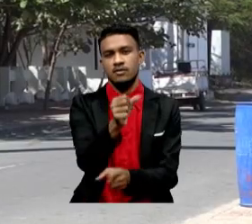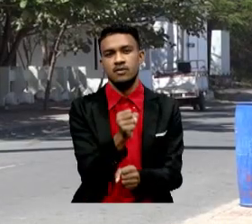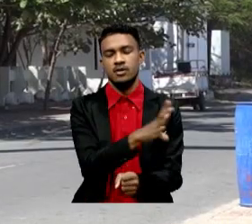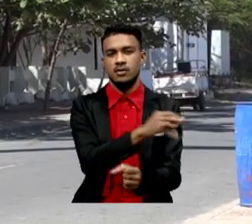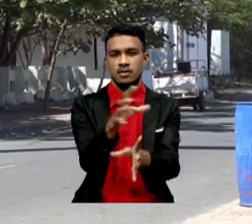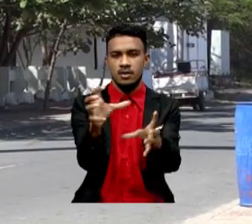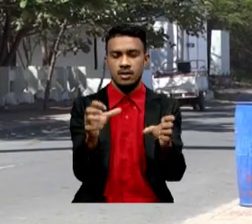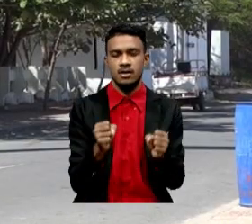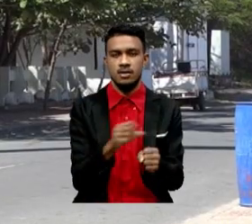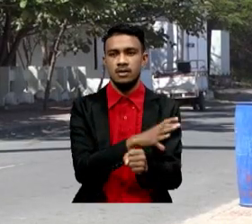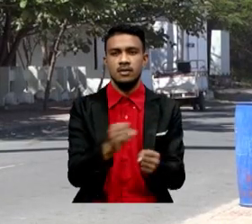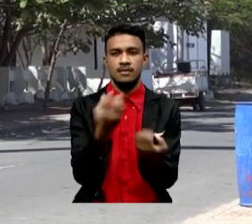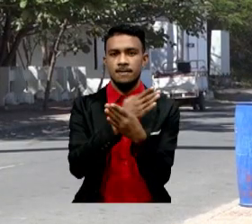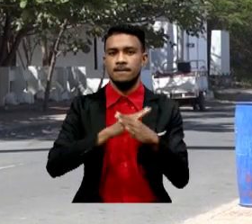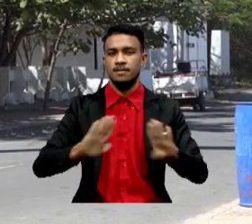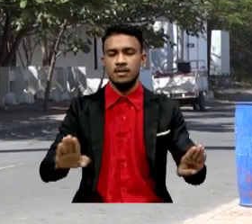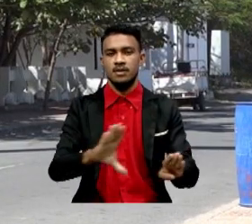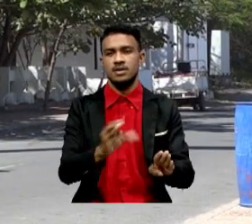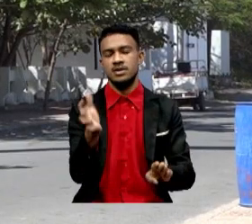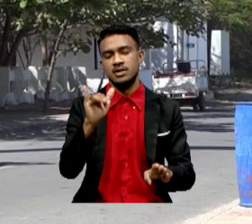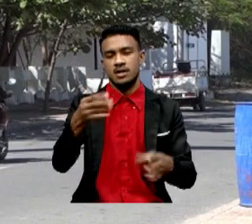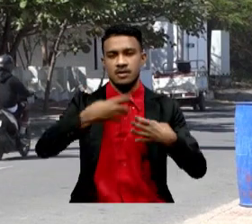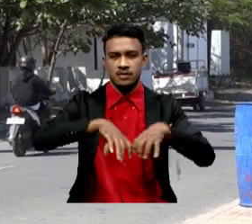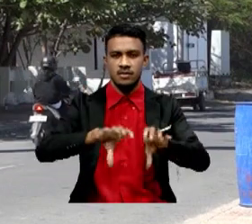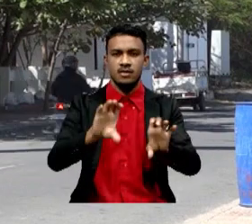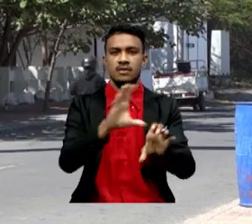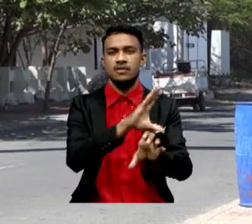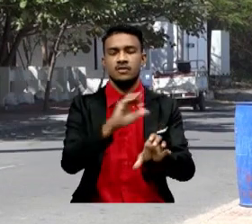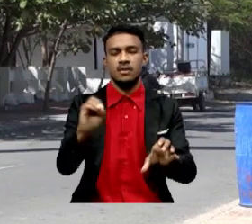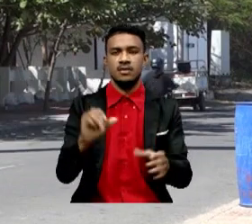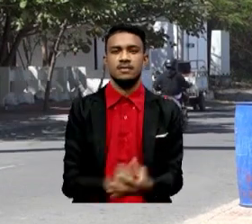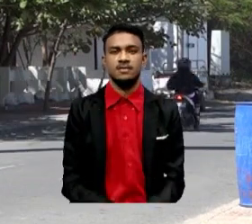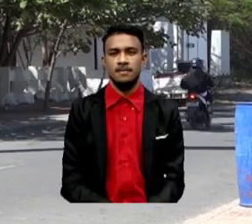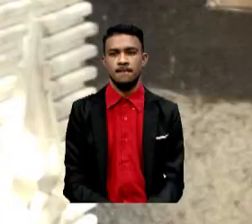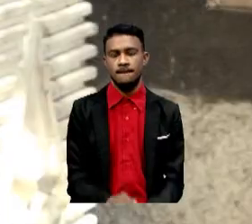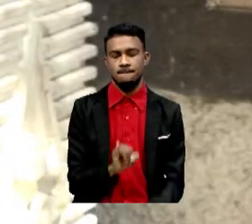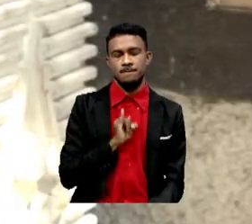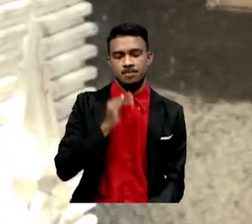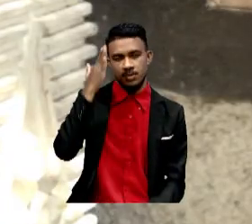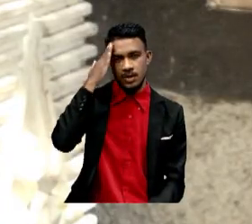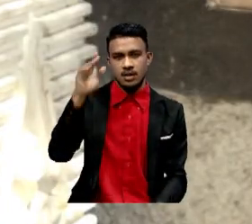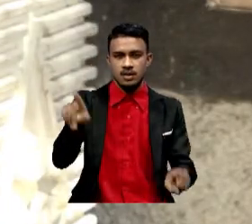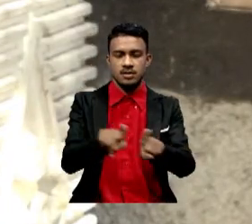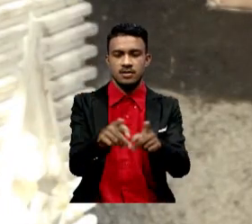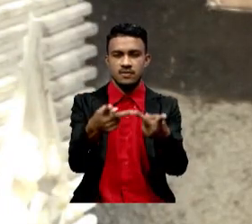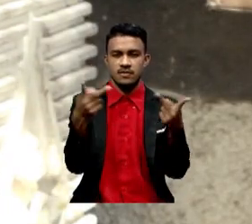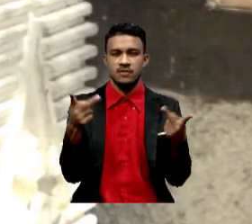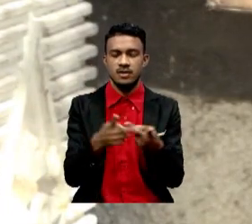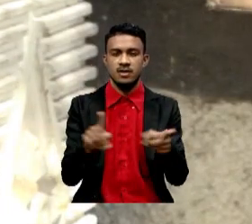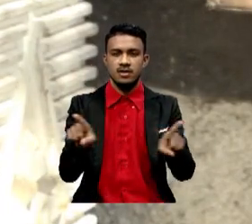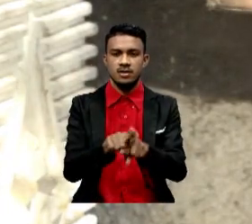Ou, bakurahun sasang, nebe sira fan, de repente. Ne hanu ine be fatin hansanene fo